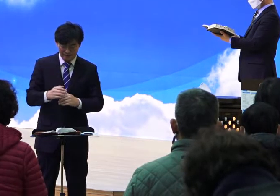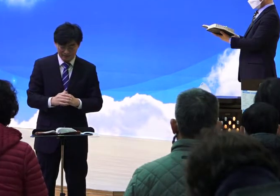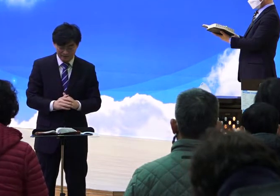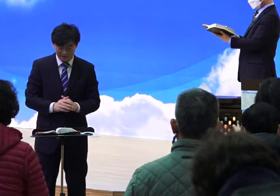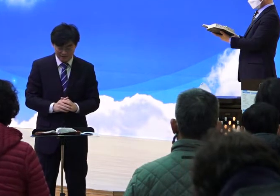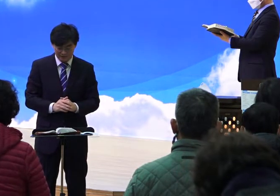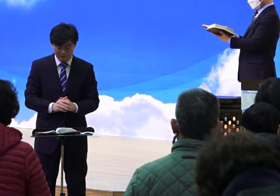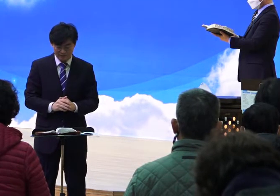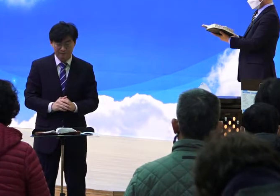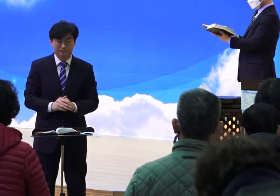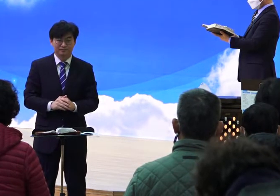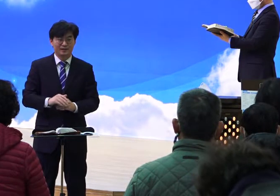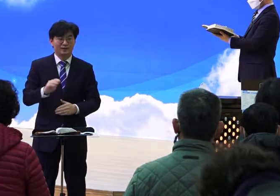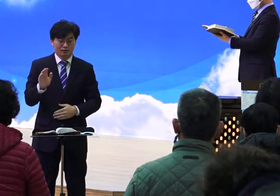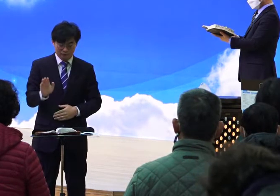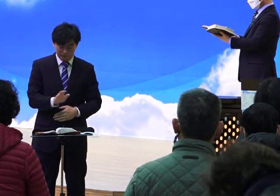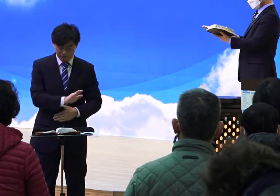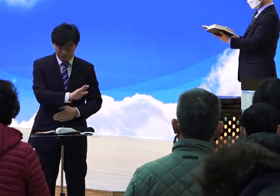만족하여라.